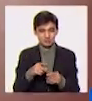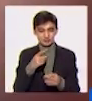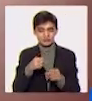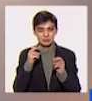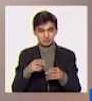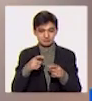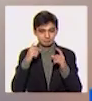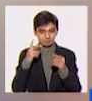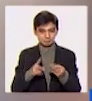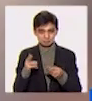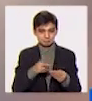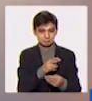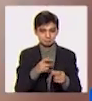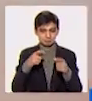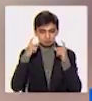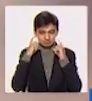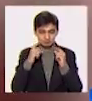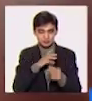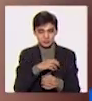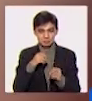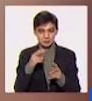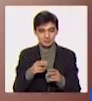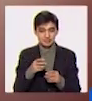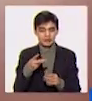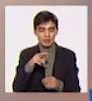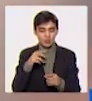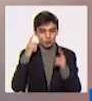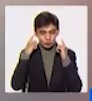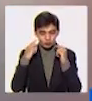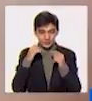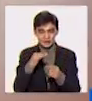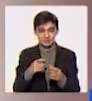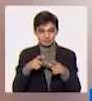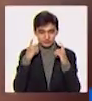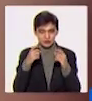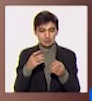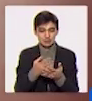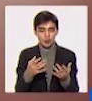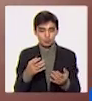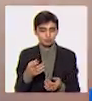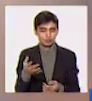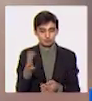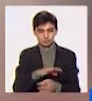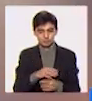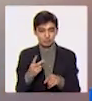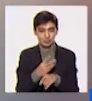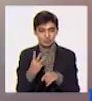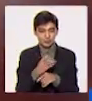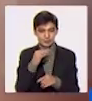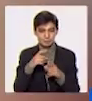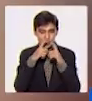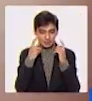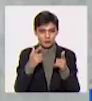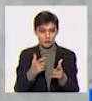салфетки, складывает края и вырезает ножницами отверстие для ушей. И надевает на лицо сразу несколько. И все, маска для